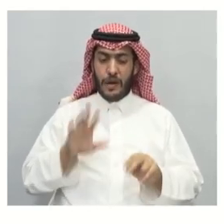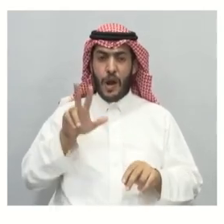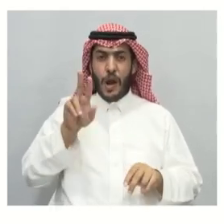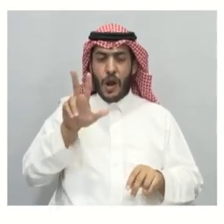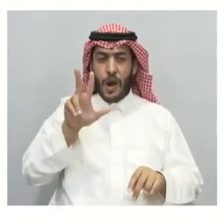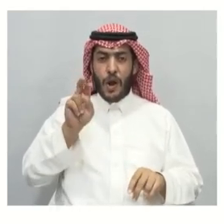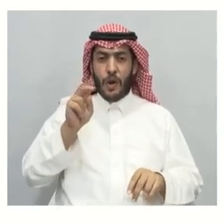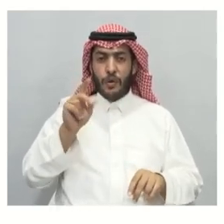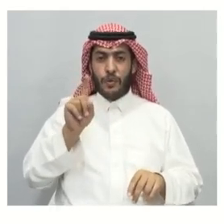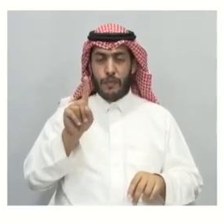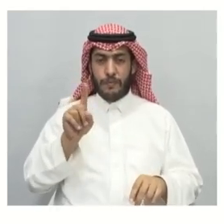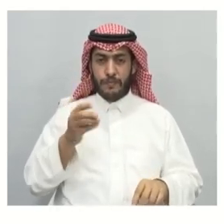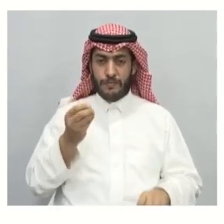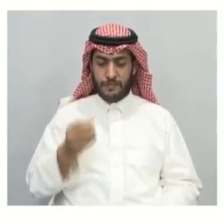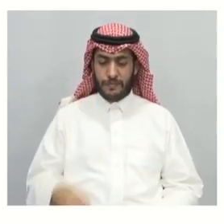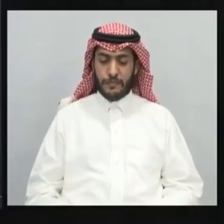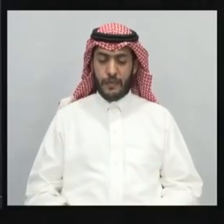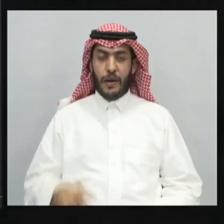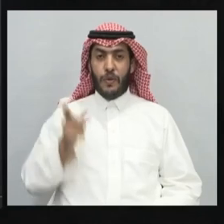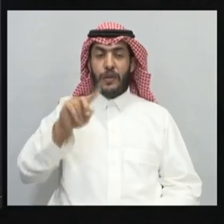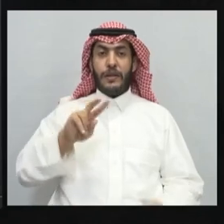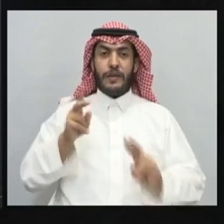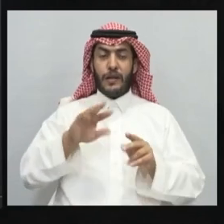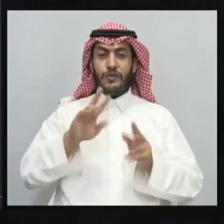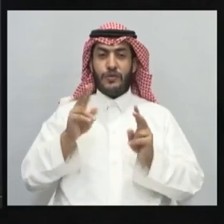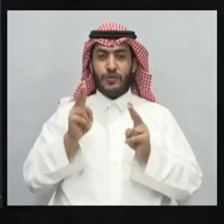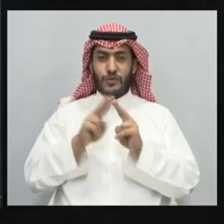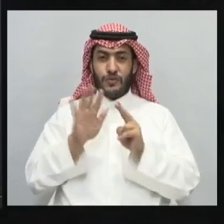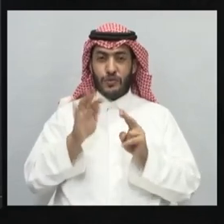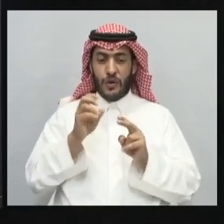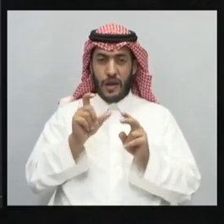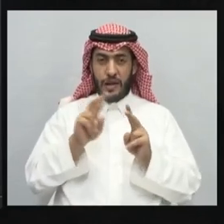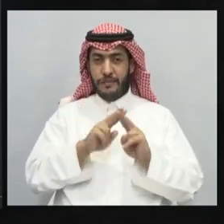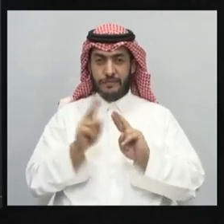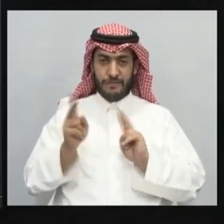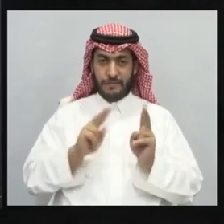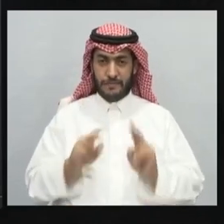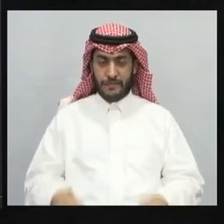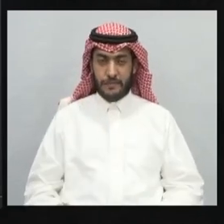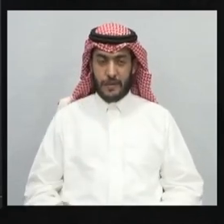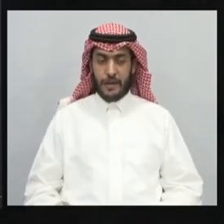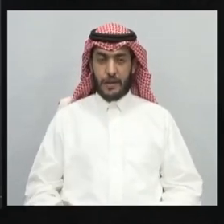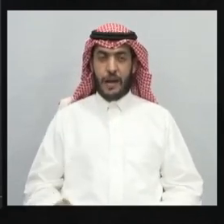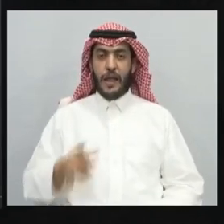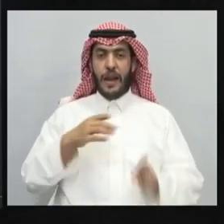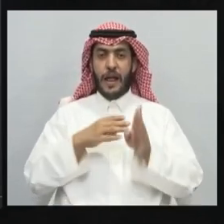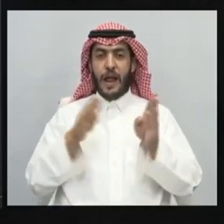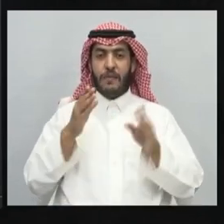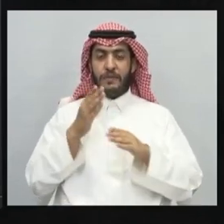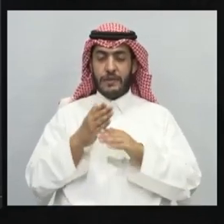ايش غيرنا كذلك غيرنا الشحنه وتغير عندي ايش تغير عندي الانحراف